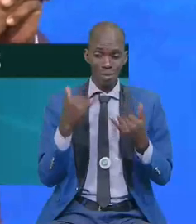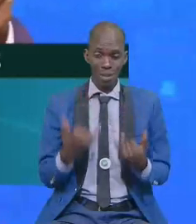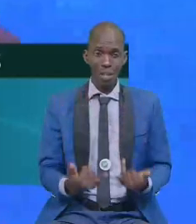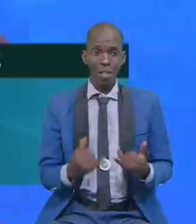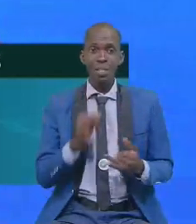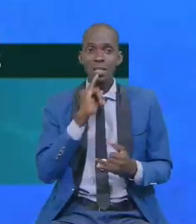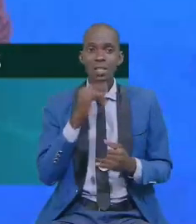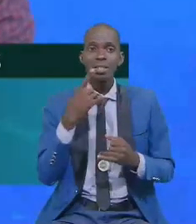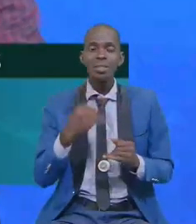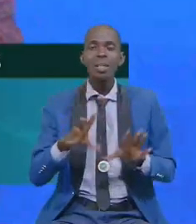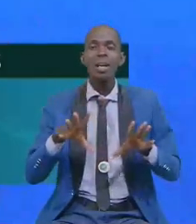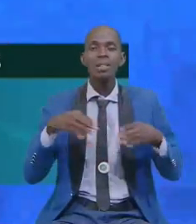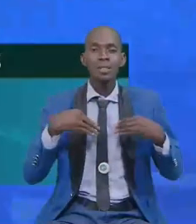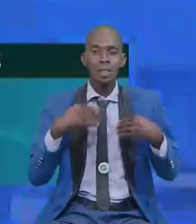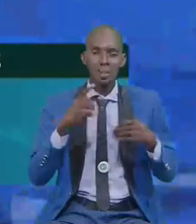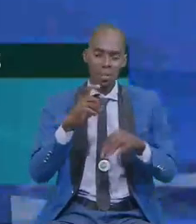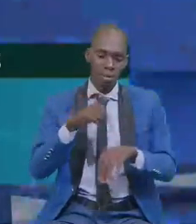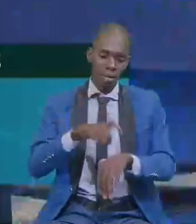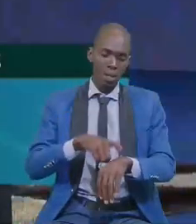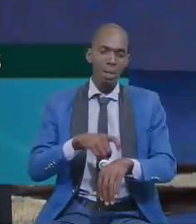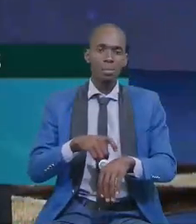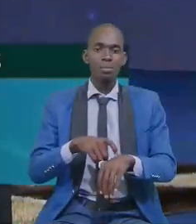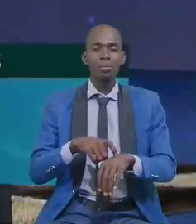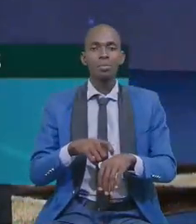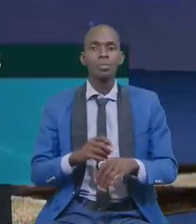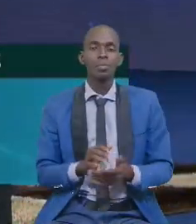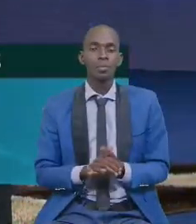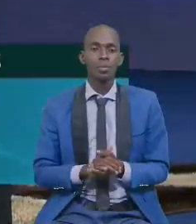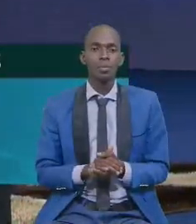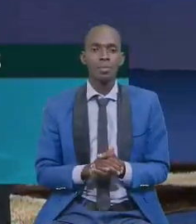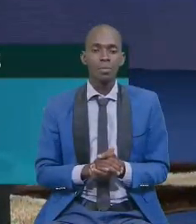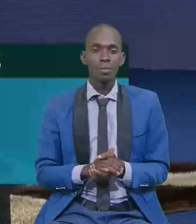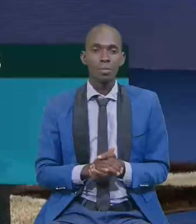le temps favorable.